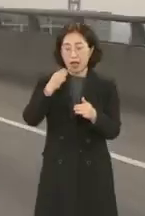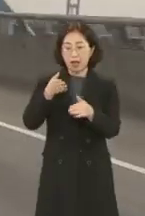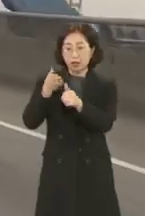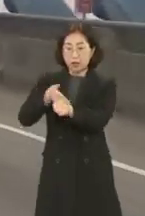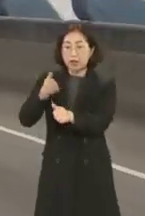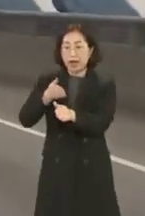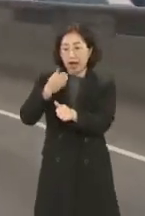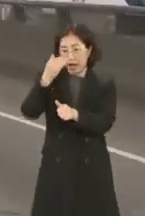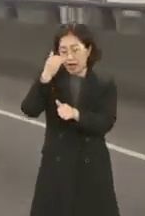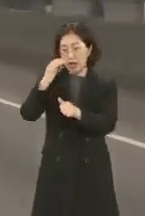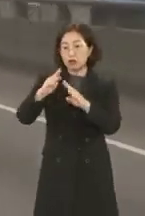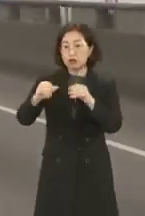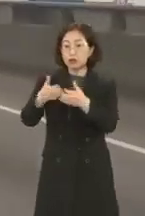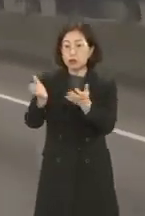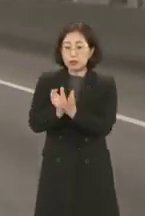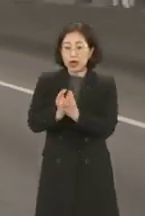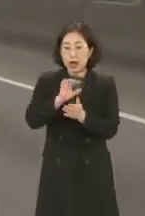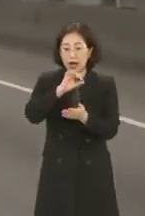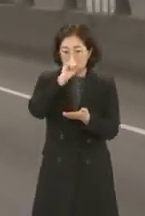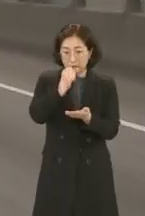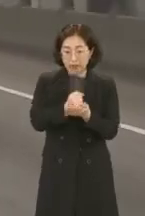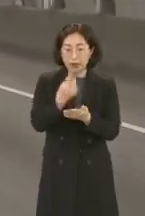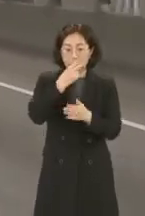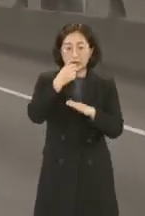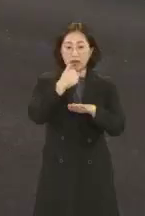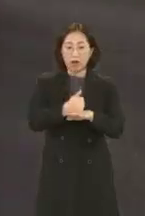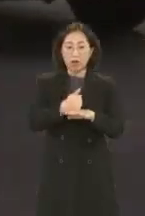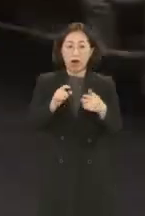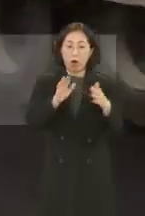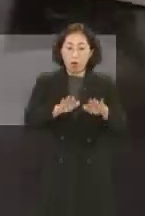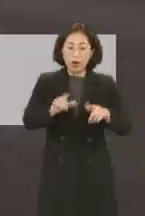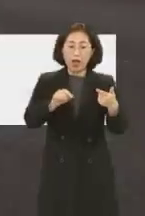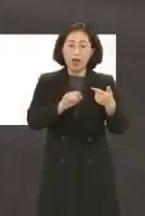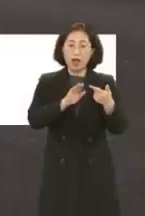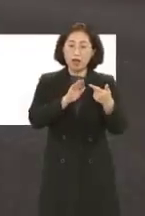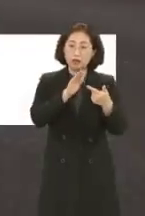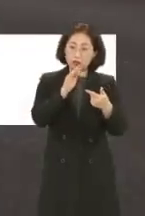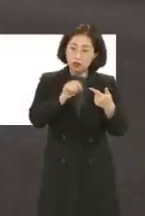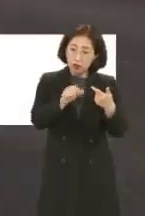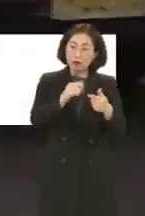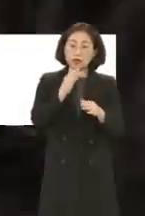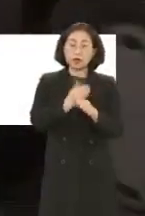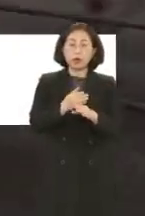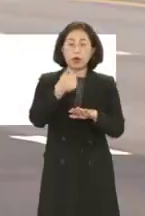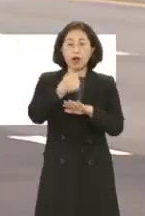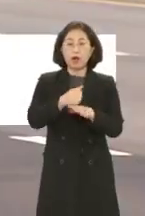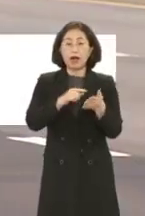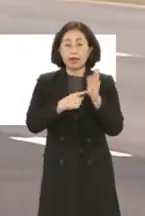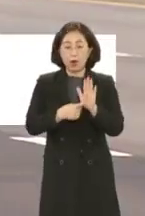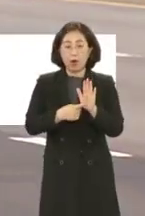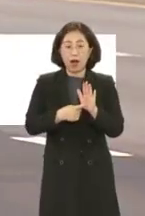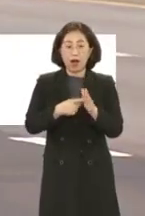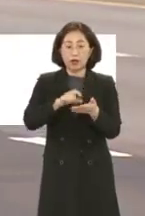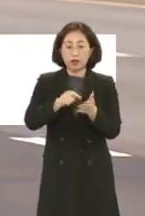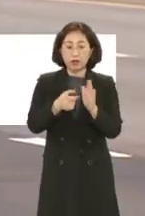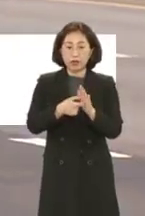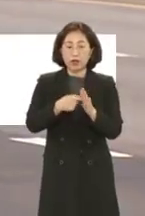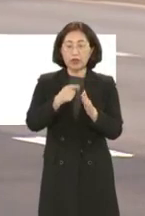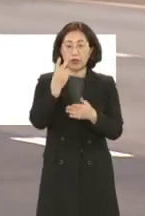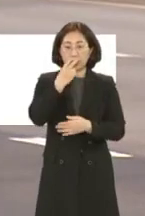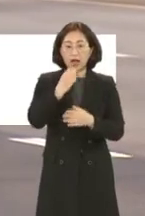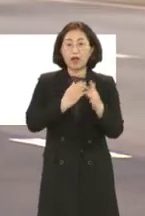기재부의 적격성 조사를 의뢰해 올해 중반 결과가 나올 예정입니다. 민자사업은 적격성 조사만 통과하면